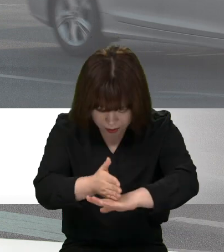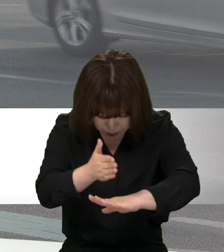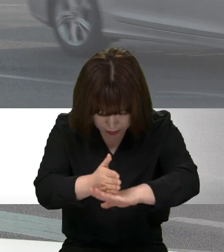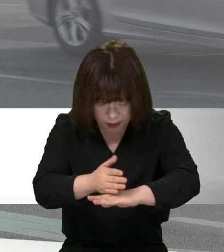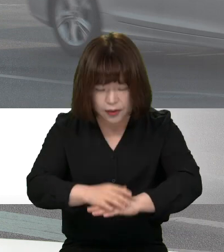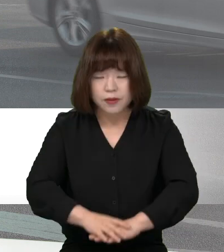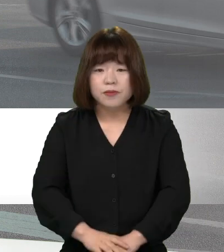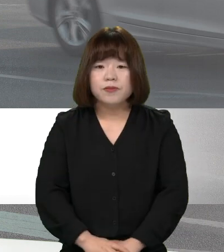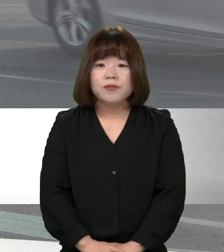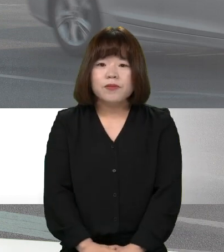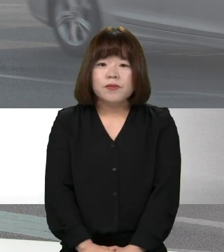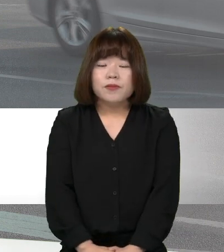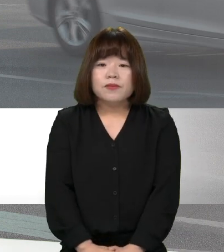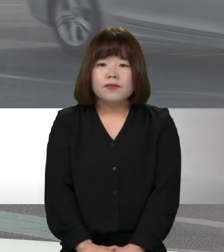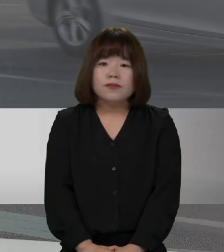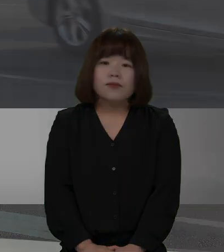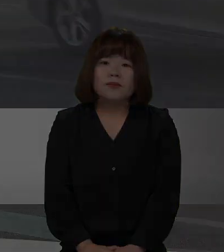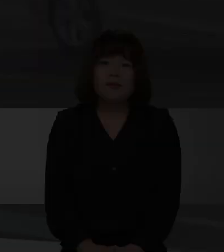여러분 고맙습니다